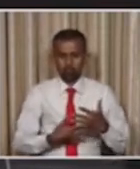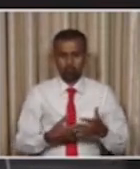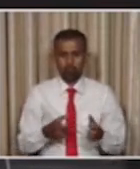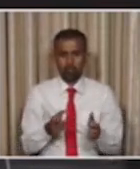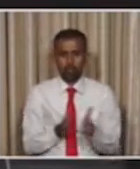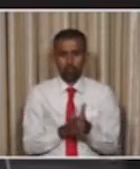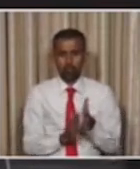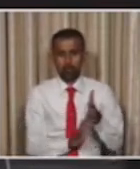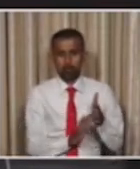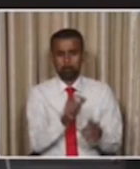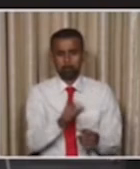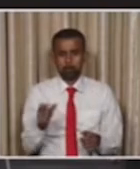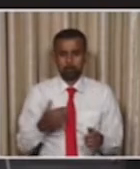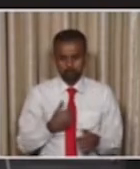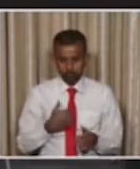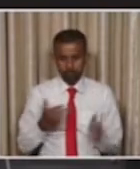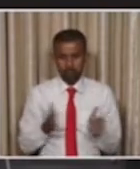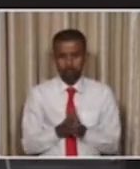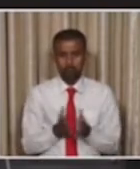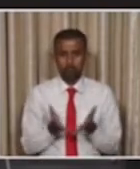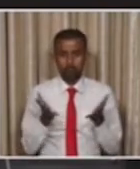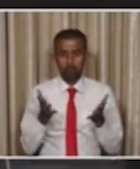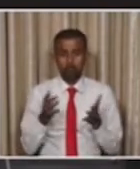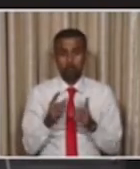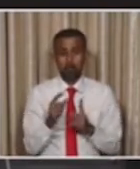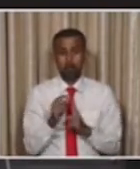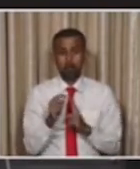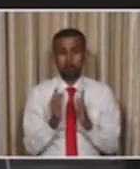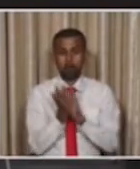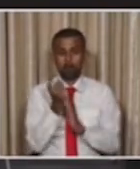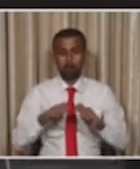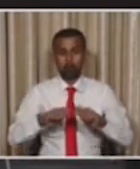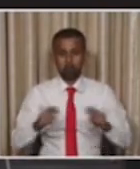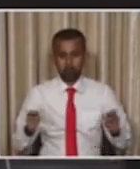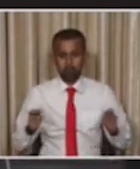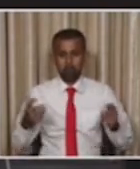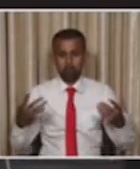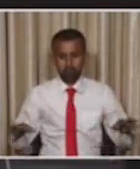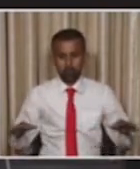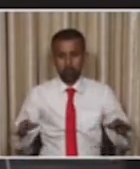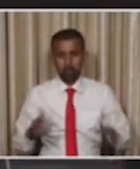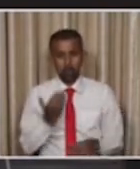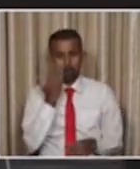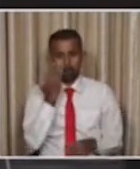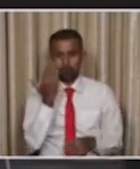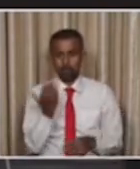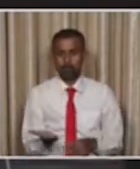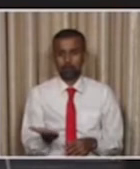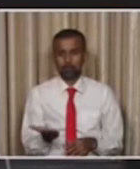සභාවේ සමාජික මා ඇතුළු බහුතරයේ පාර්ලිමේන්තු වරප්‍රසාද කඩවී ඇති බව පෙනී යයි. ඒ